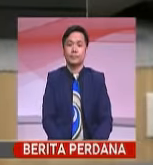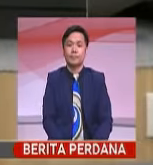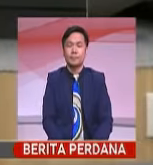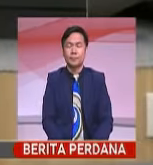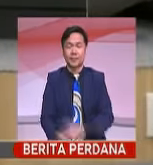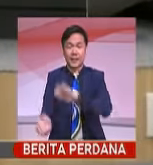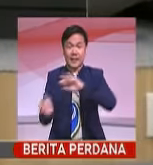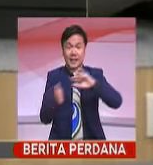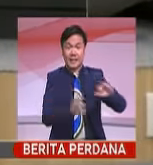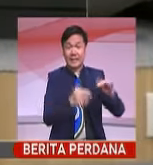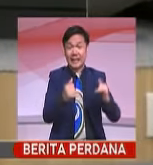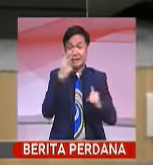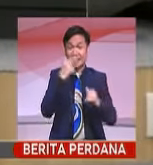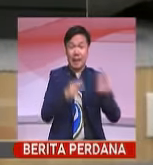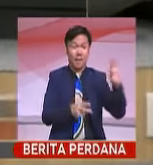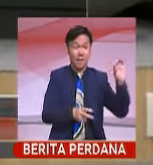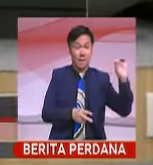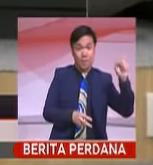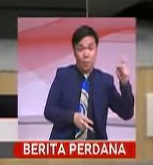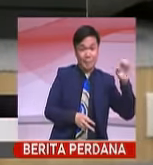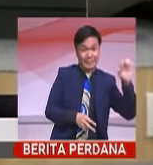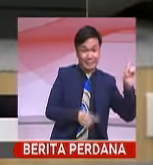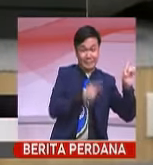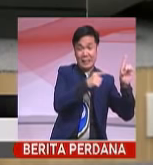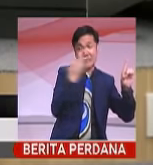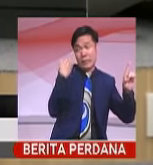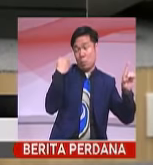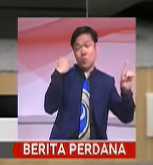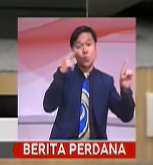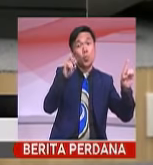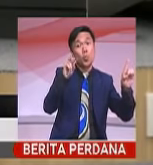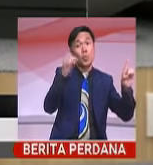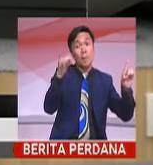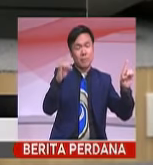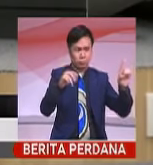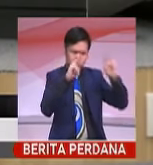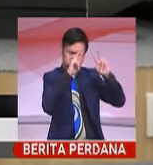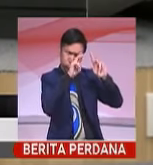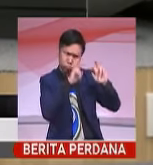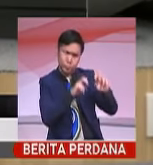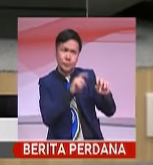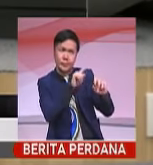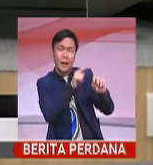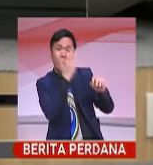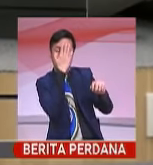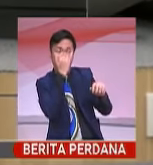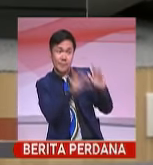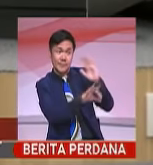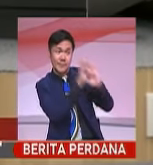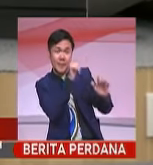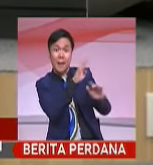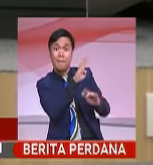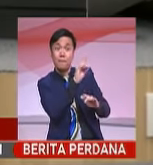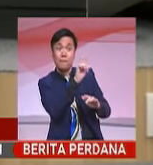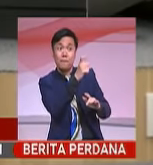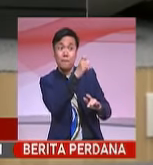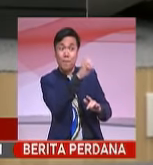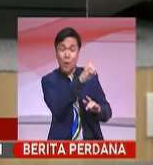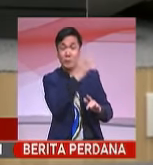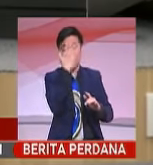Melihat dan menganalisa Box ini dari tahun 2018. Nah, kenapa kita lebih memilih di Malaysia?